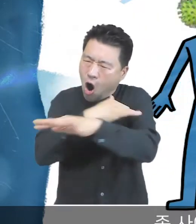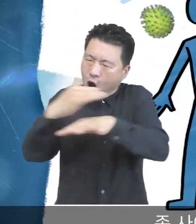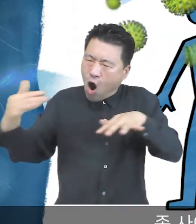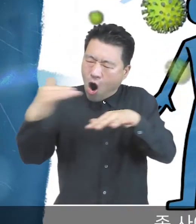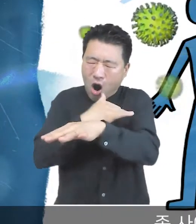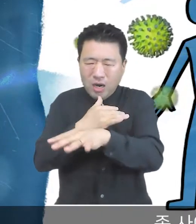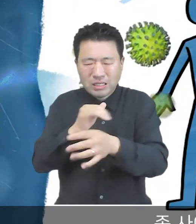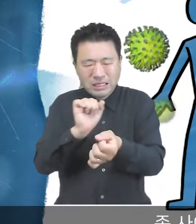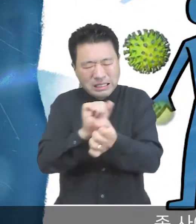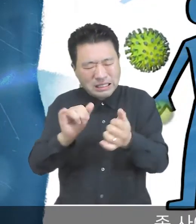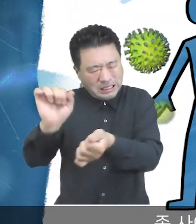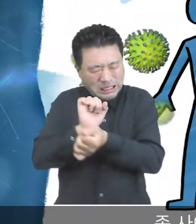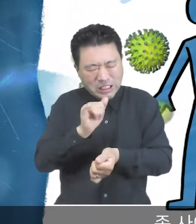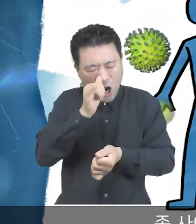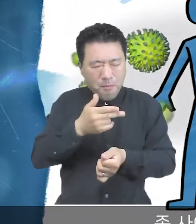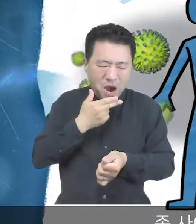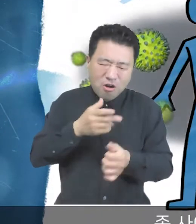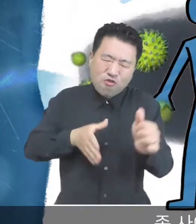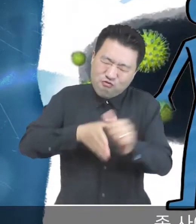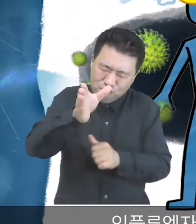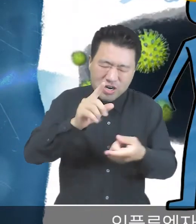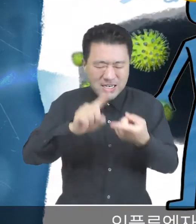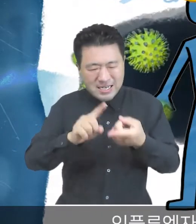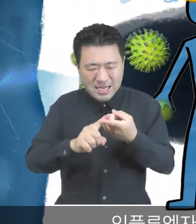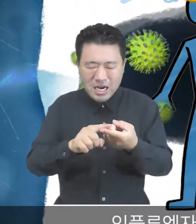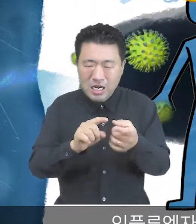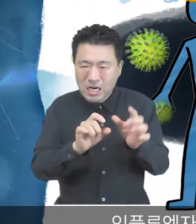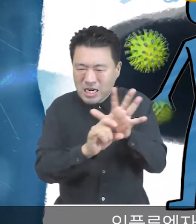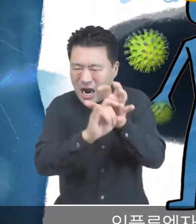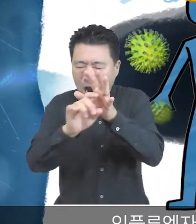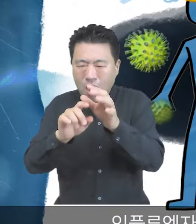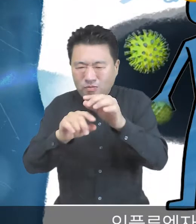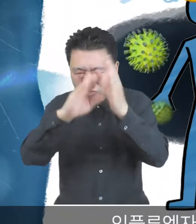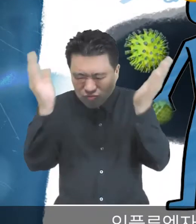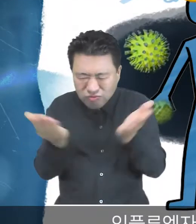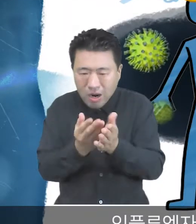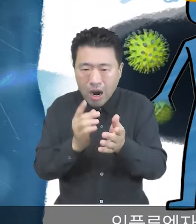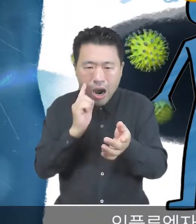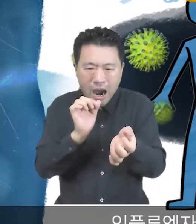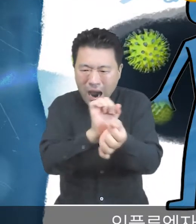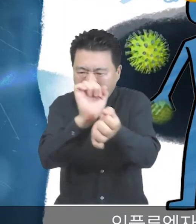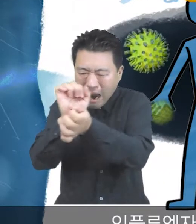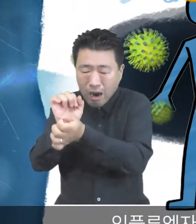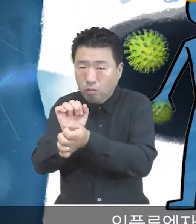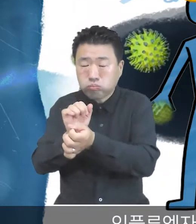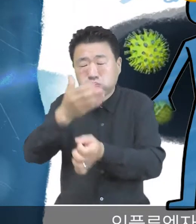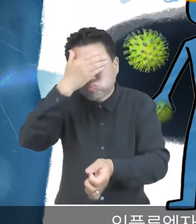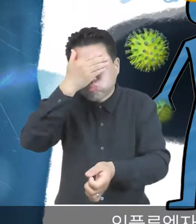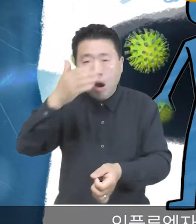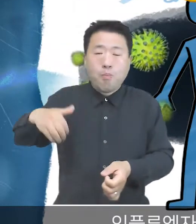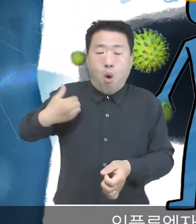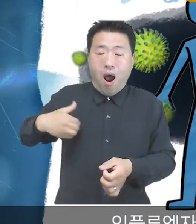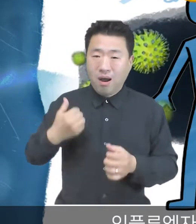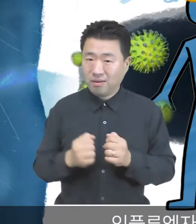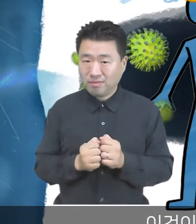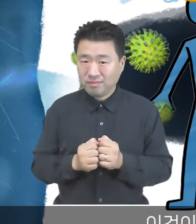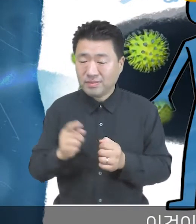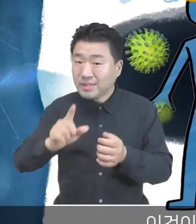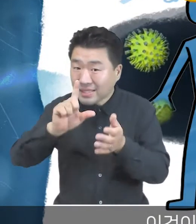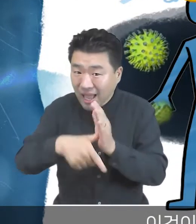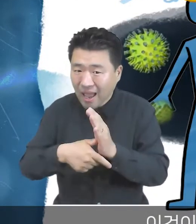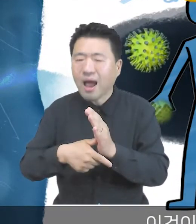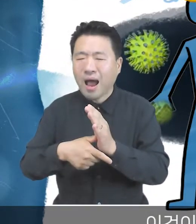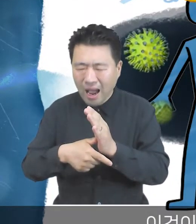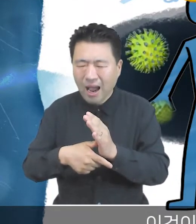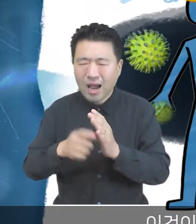장벽을 넘어 인간을 감염시키고 죽일 수 있는 인플루엔자 바이러스로 변이될 수 있다는 사실을 알지 못했습니다.